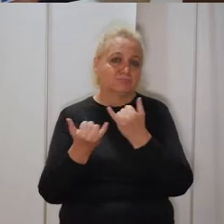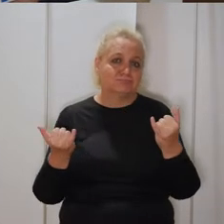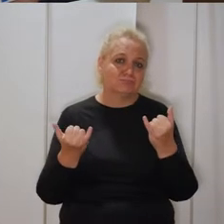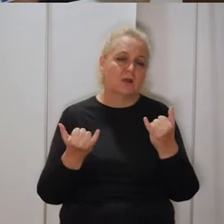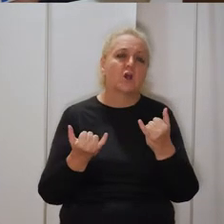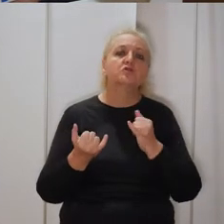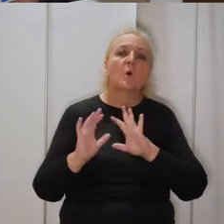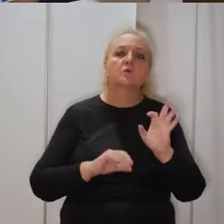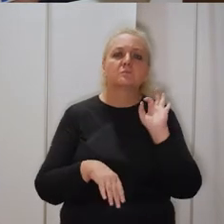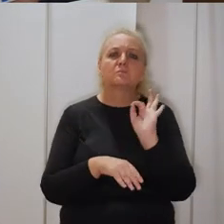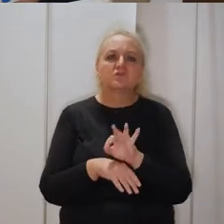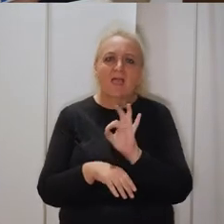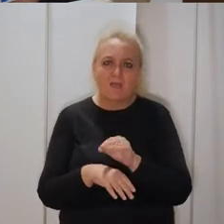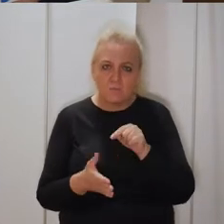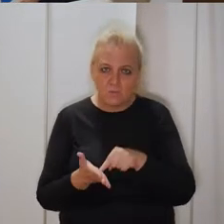przemocy.